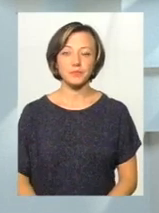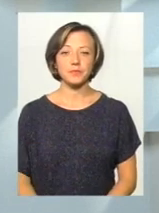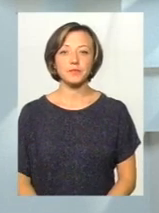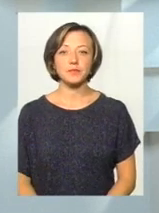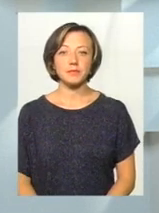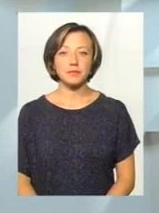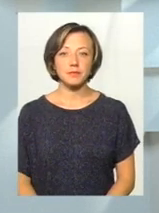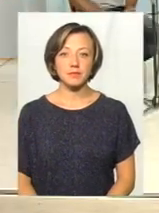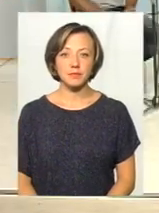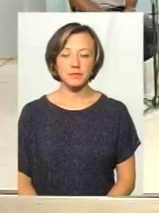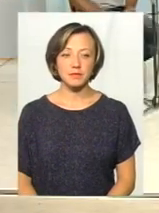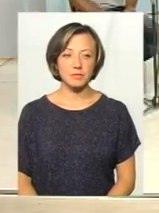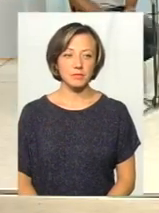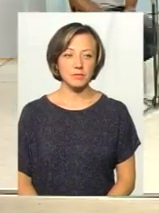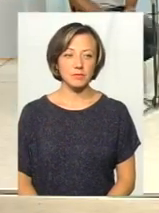Дякую. Дякую.